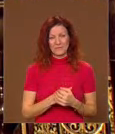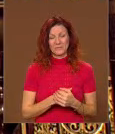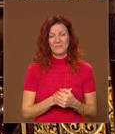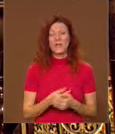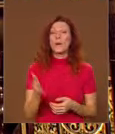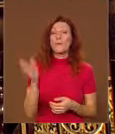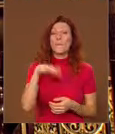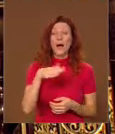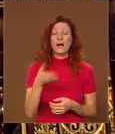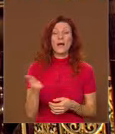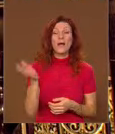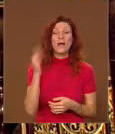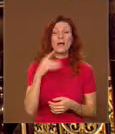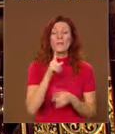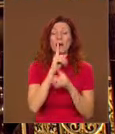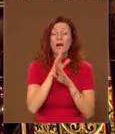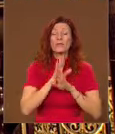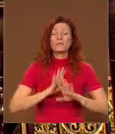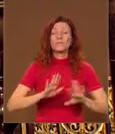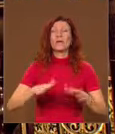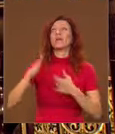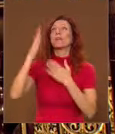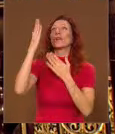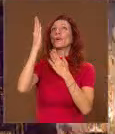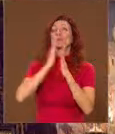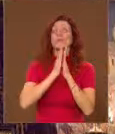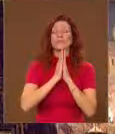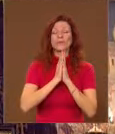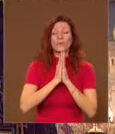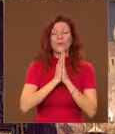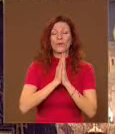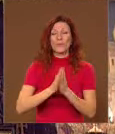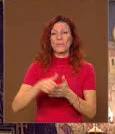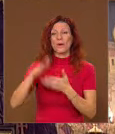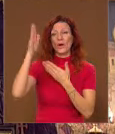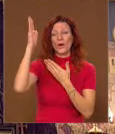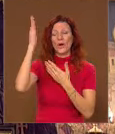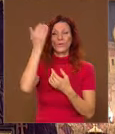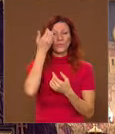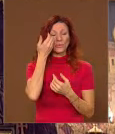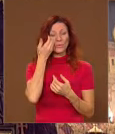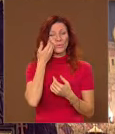Пак и пак с мир на Господа да се помоли.